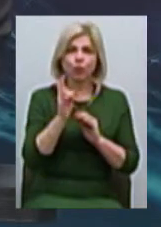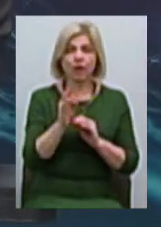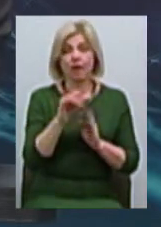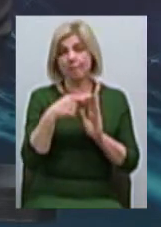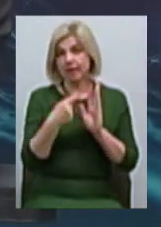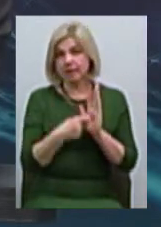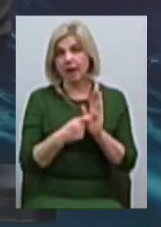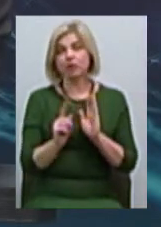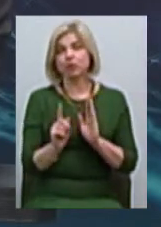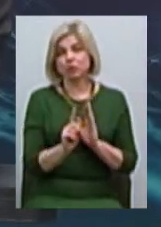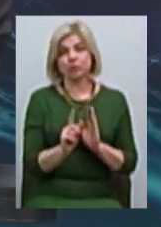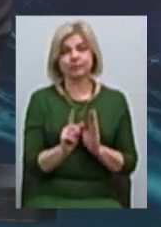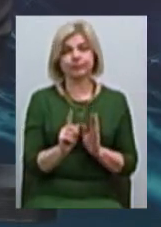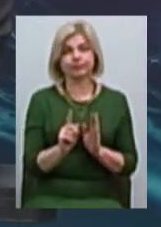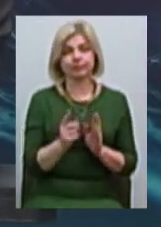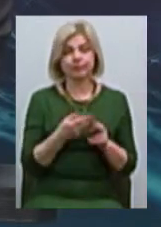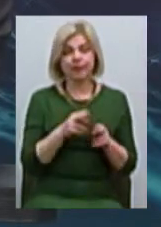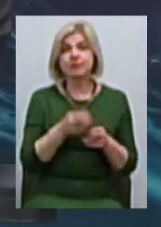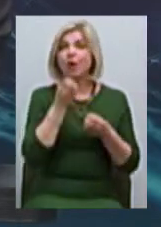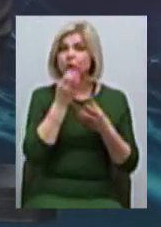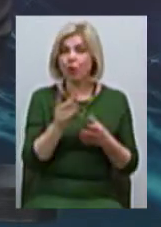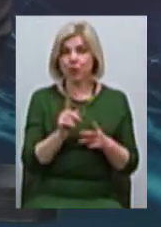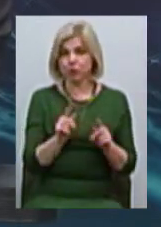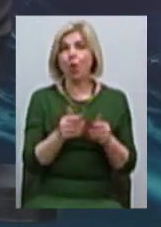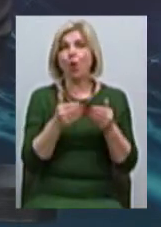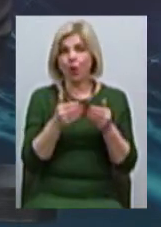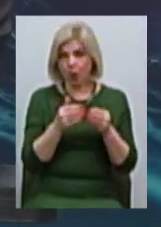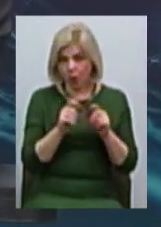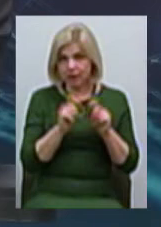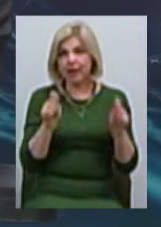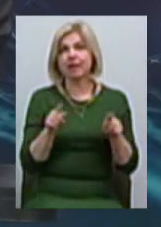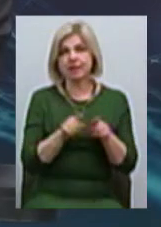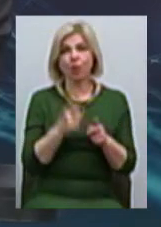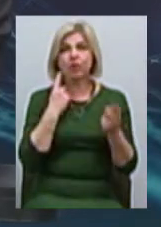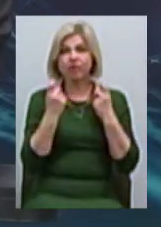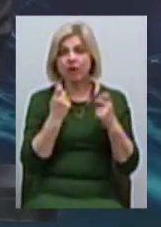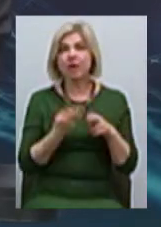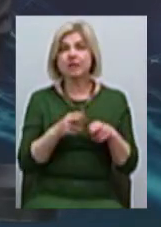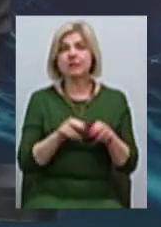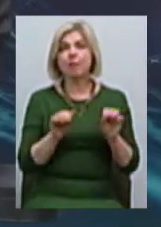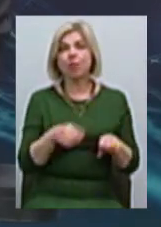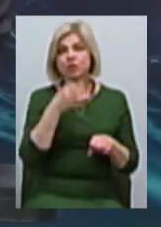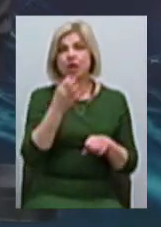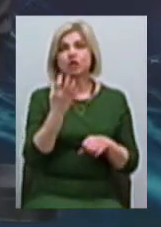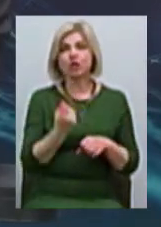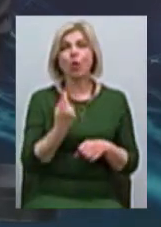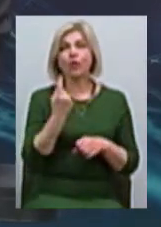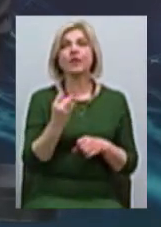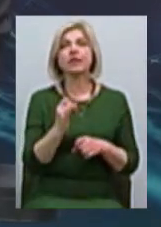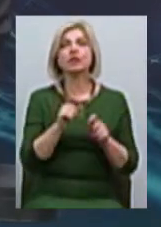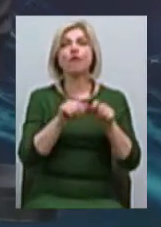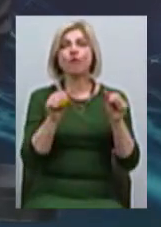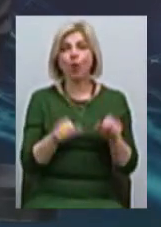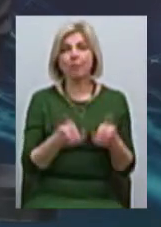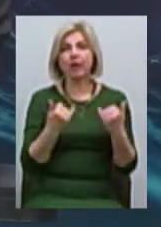питання, що ну, це добре, що воно розкрило цю інформацію, тому що це, можна сказати, як ще одна з форм